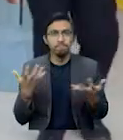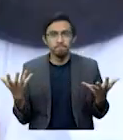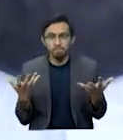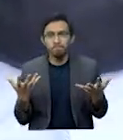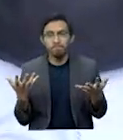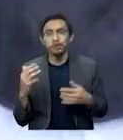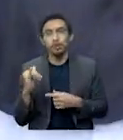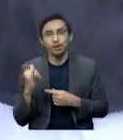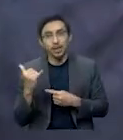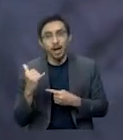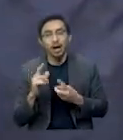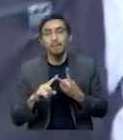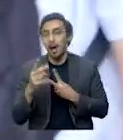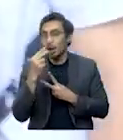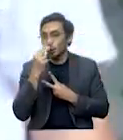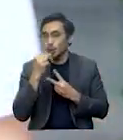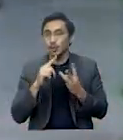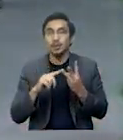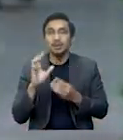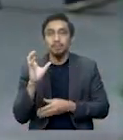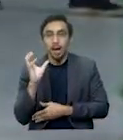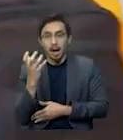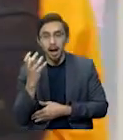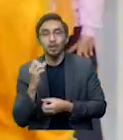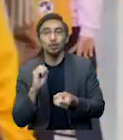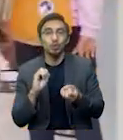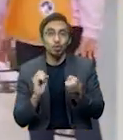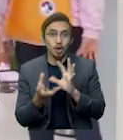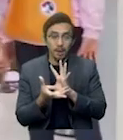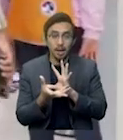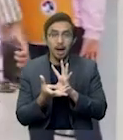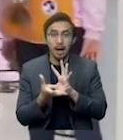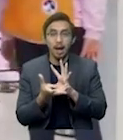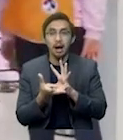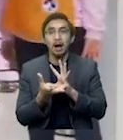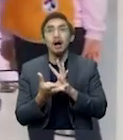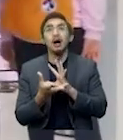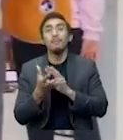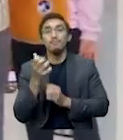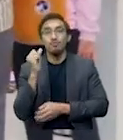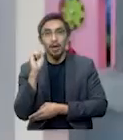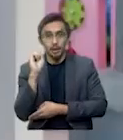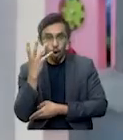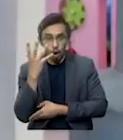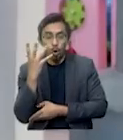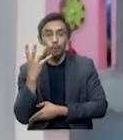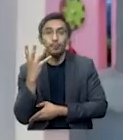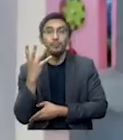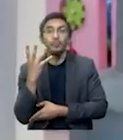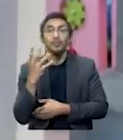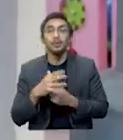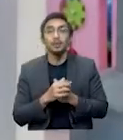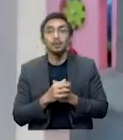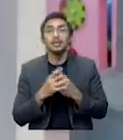Yogyakarta, Bandung, Semarang, Surabaya, dan juga Purwokerto, dan juga Tegal. Rata-rata penumpang datang dari kawasan Jawa Timur